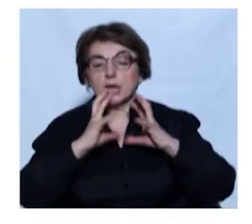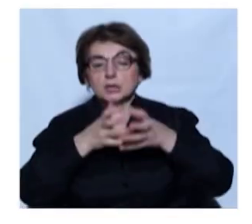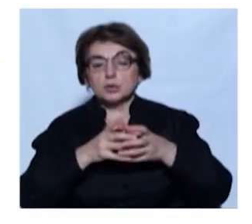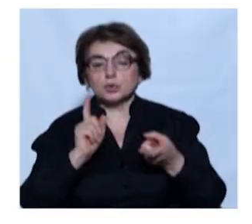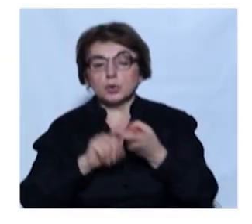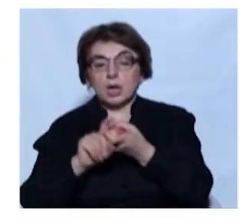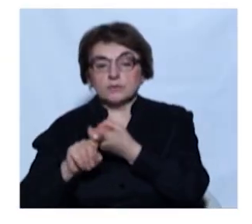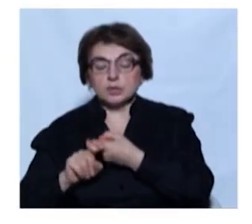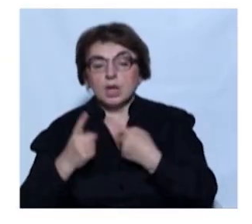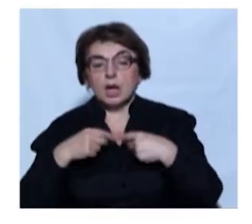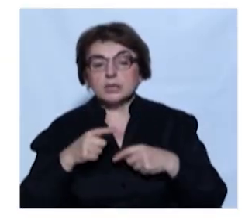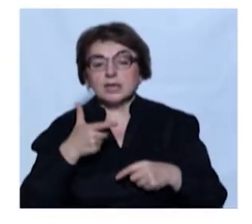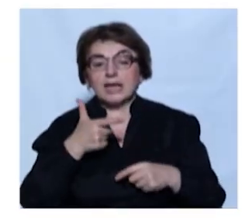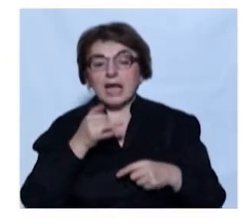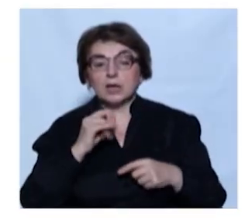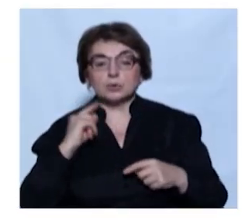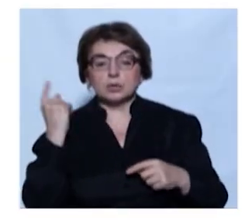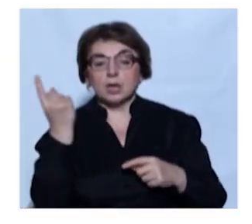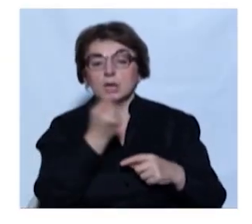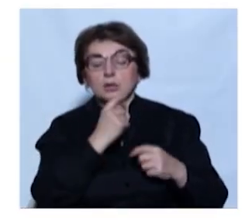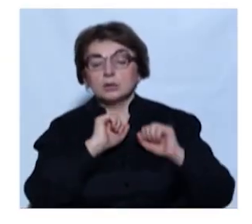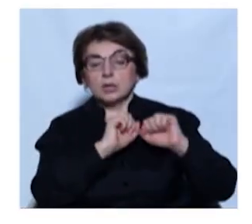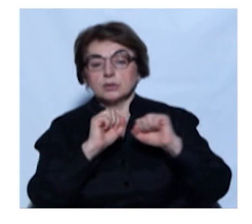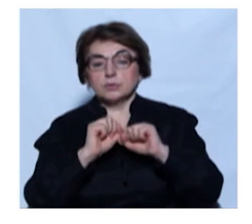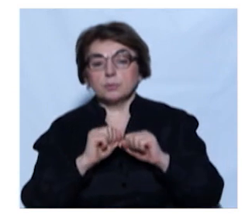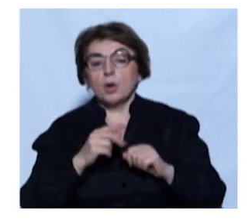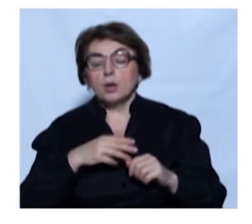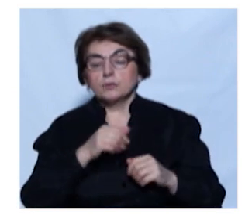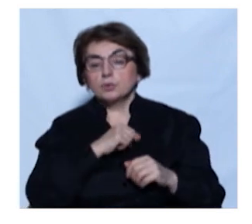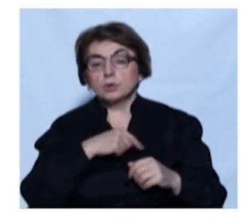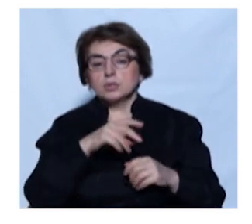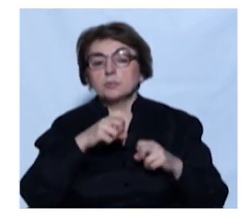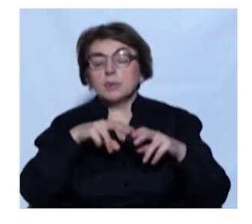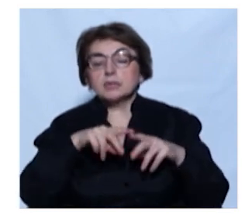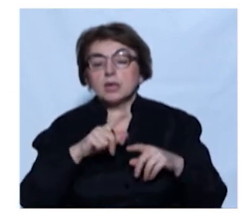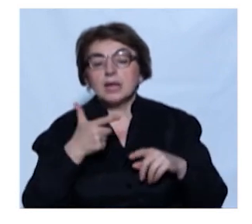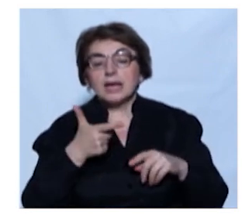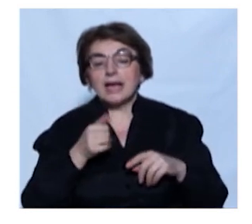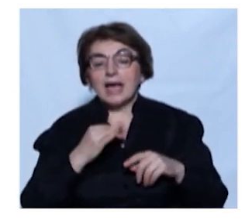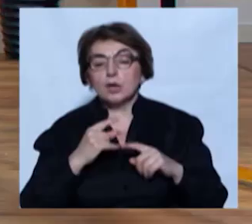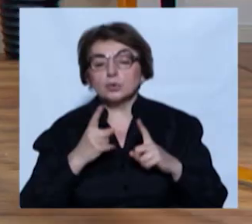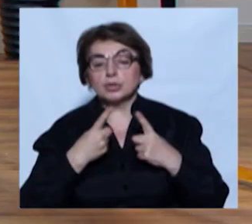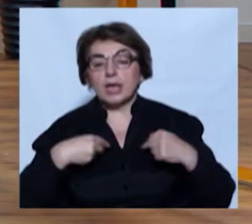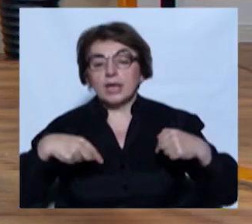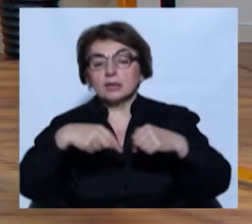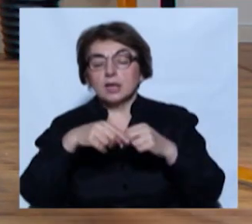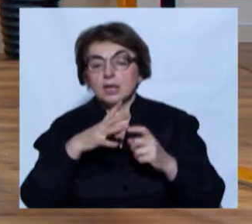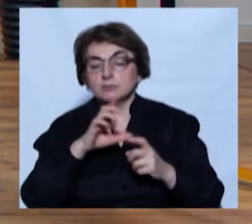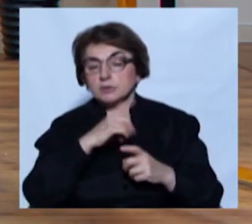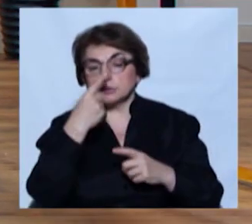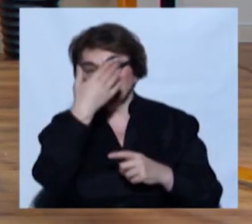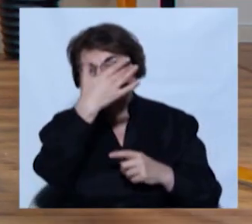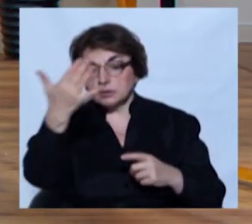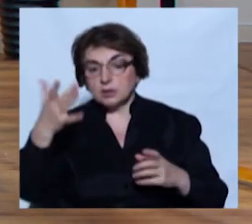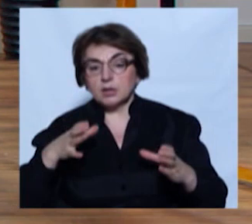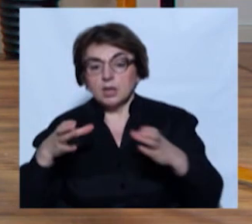კავშირი და გაეროს გარემოს დაცვითი პროგრამა. აი, გაეროს გარემოს დაცვითი პროგრამა, ეს არის გაეროს გაერთიანებული ერების პროგრამა